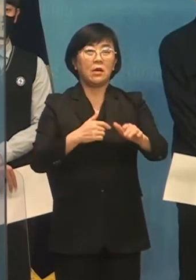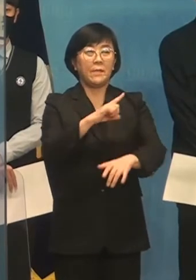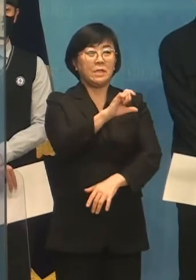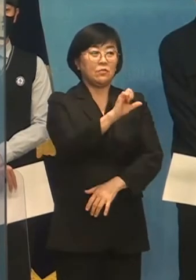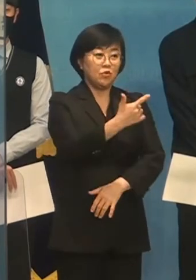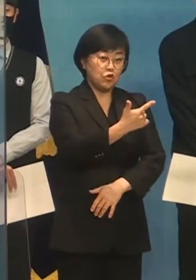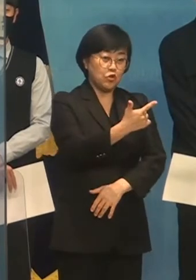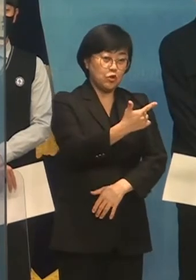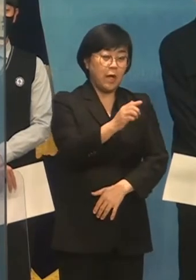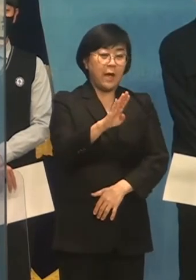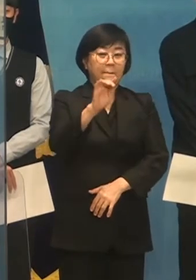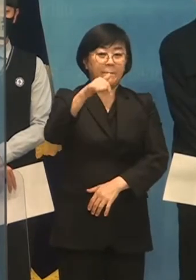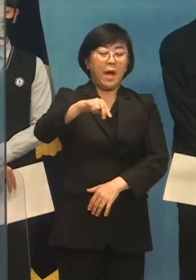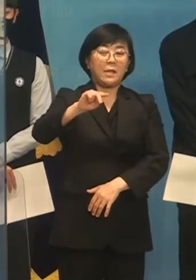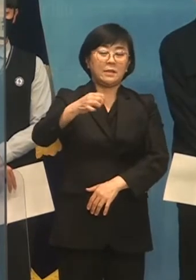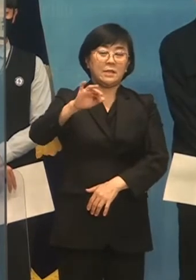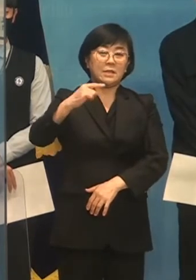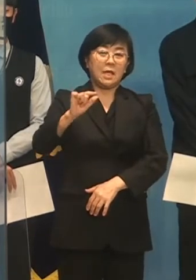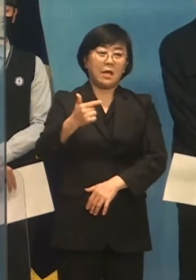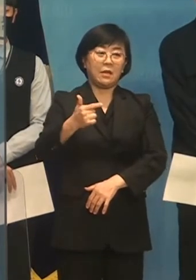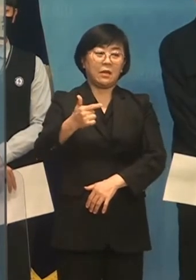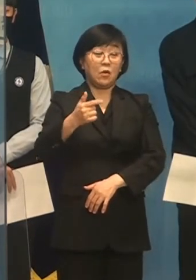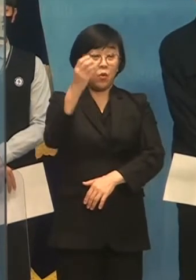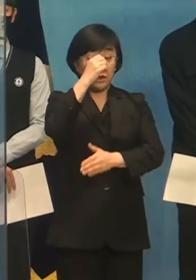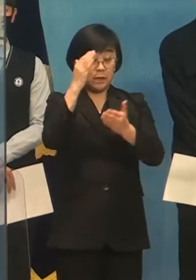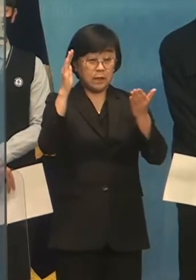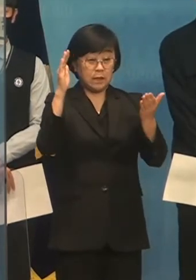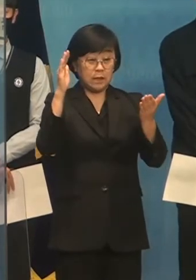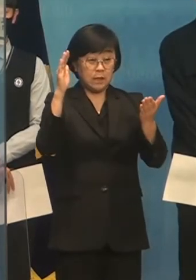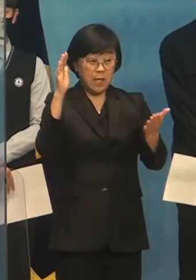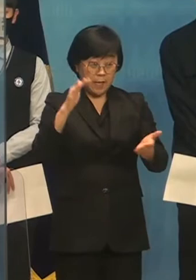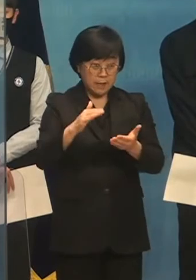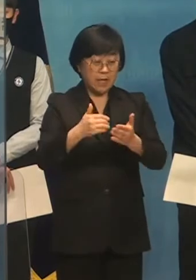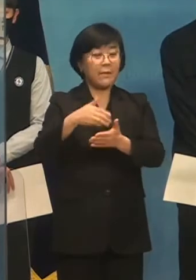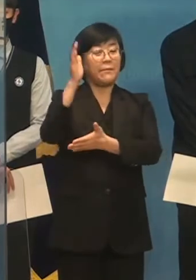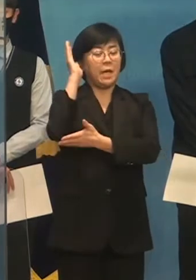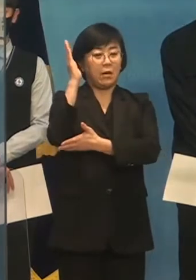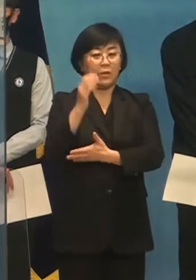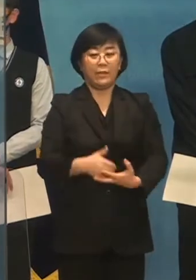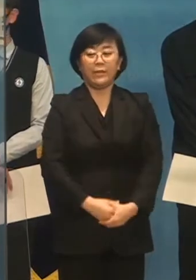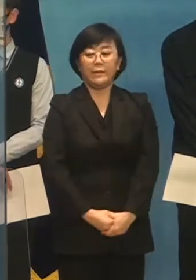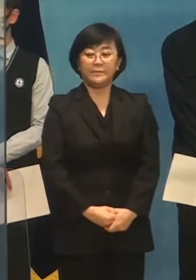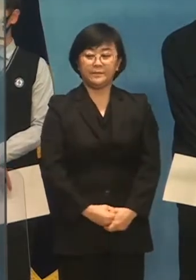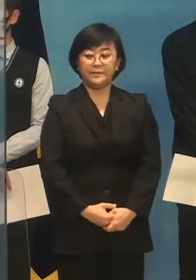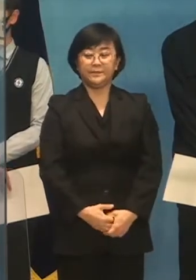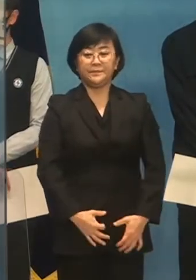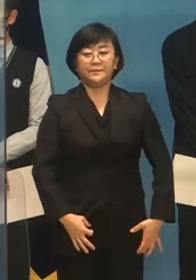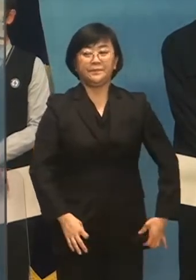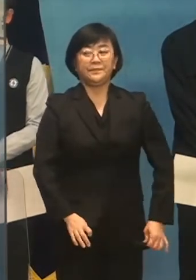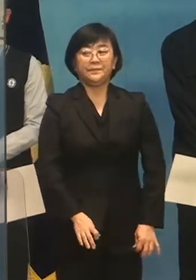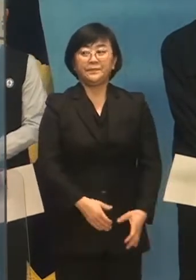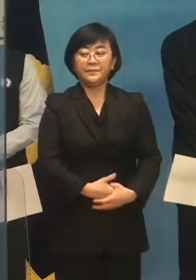16세 박승찬 고등학생의 자유 발언을 듣도록 하겠습니다.